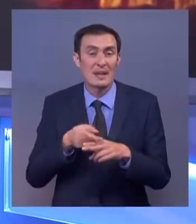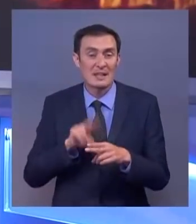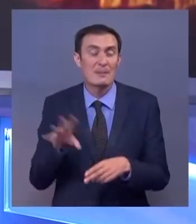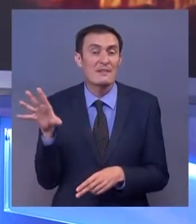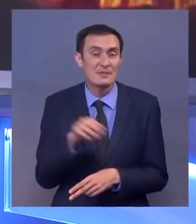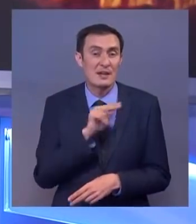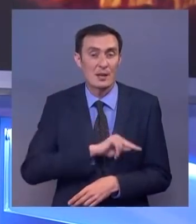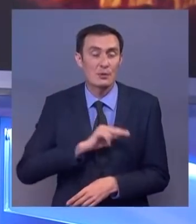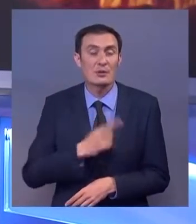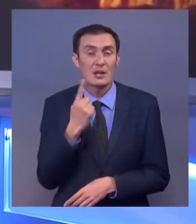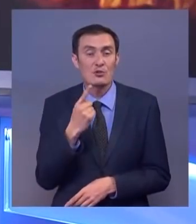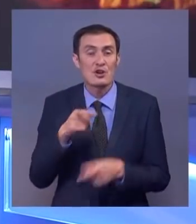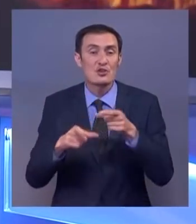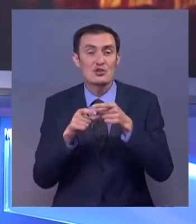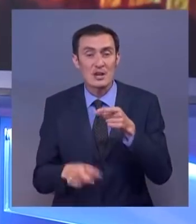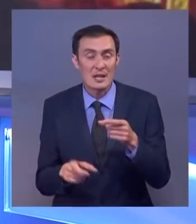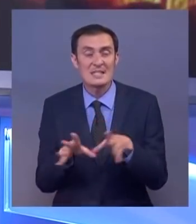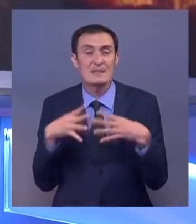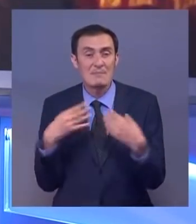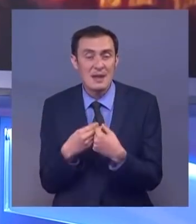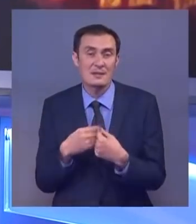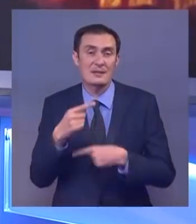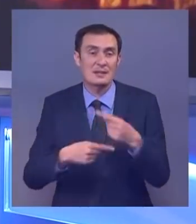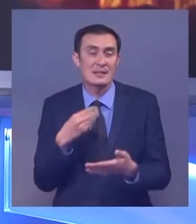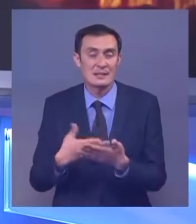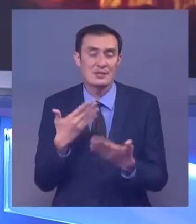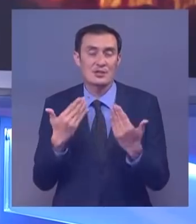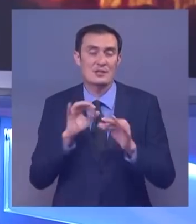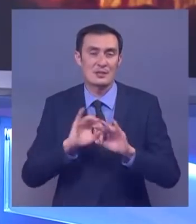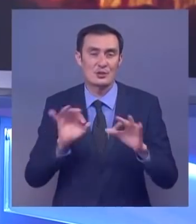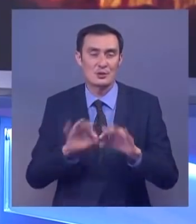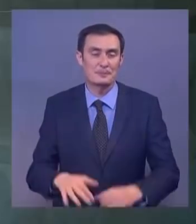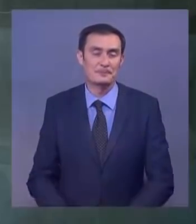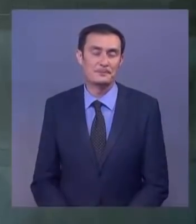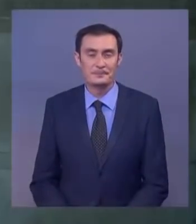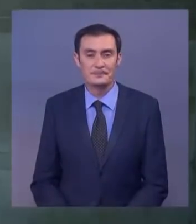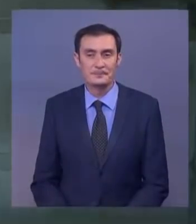все они работают на одной шахте. О семейных традициях и ценностях расскажет Юлана Чаус.